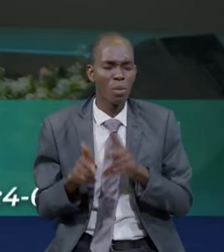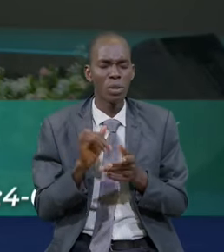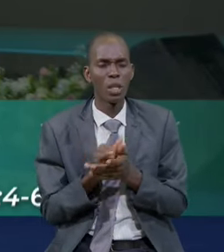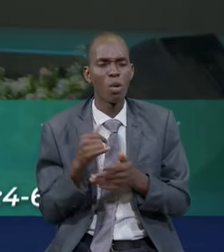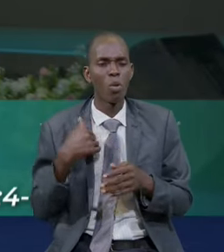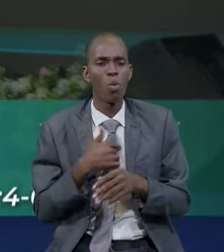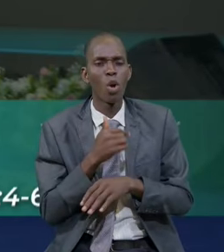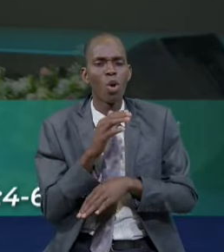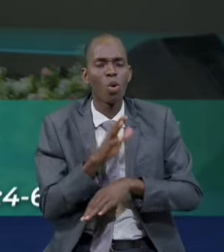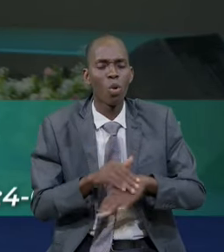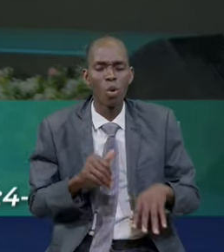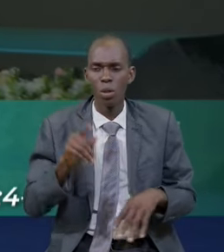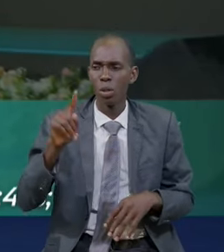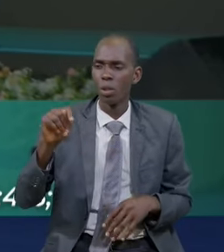toxiques.